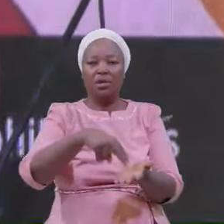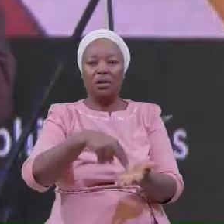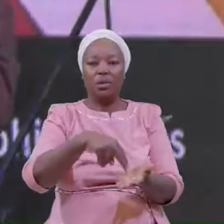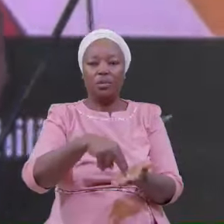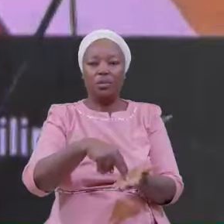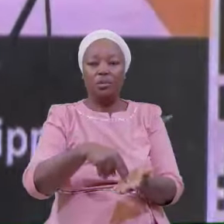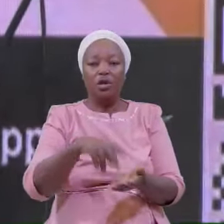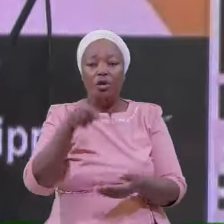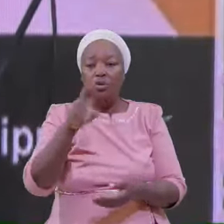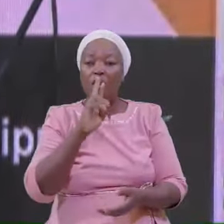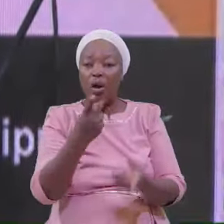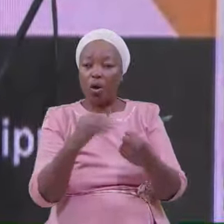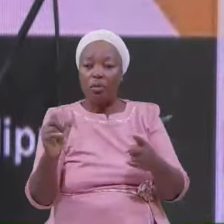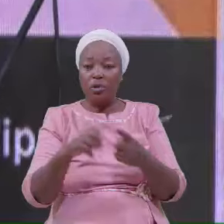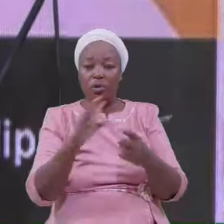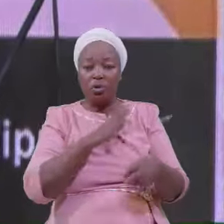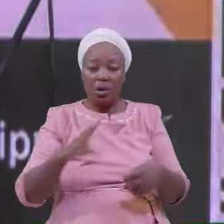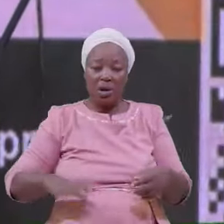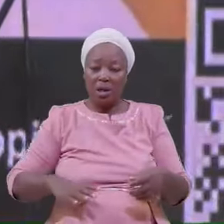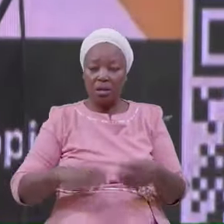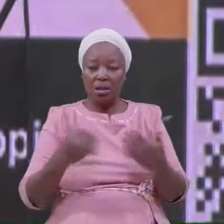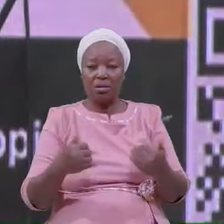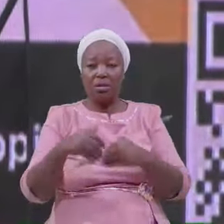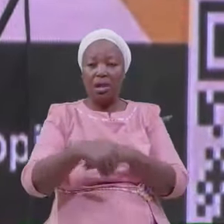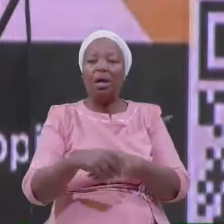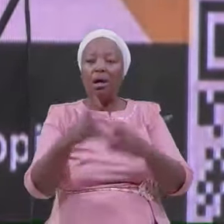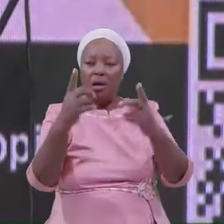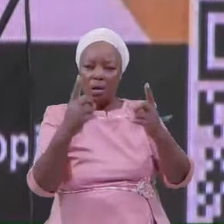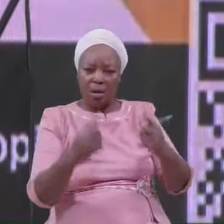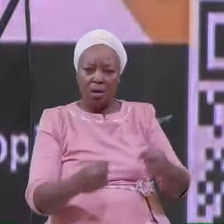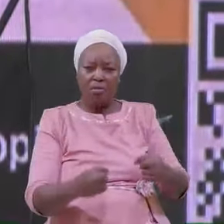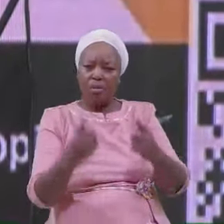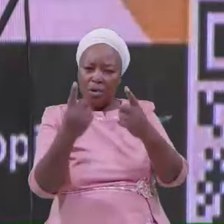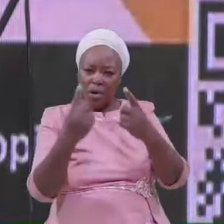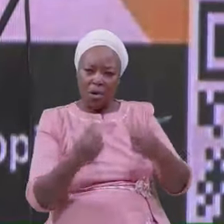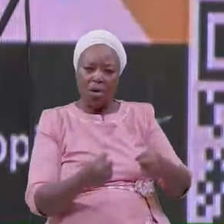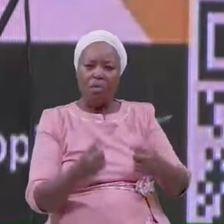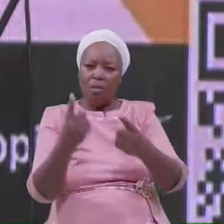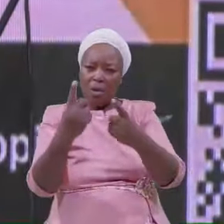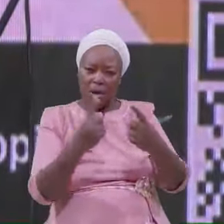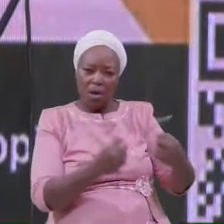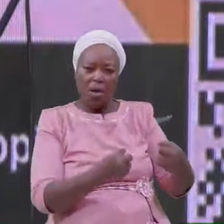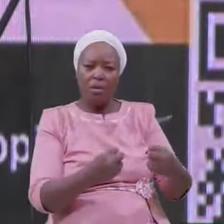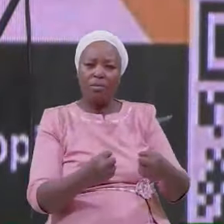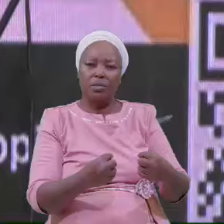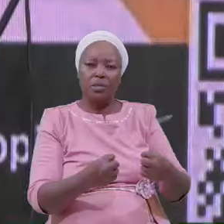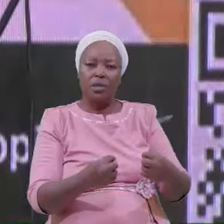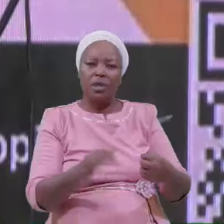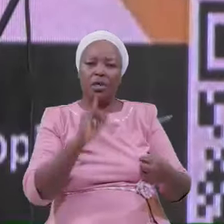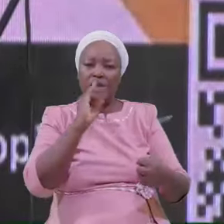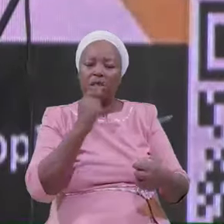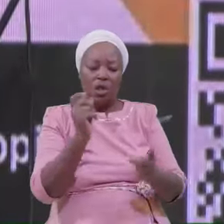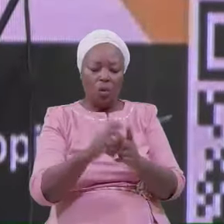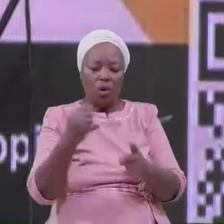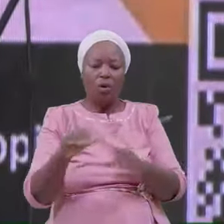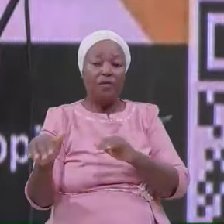Christ now. Kahit nasaan ka. Come. Sa lugar na ito. Come. Come is a word of action.